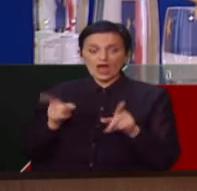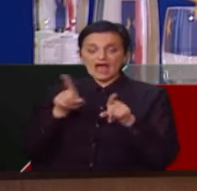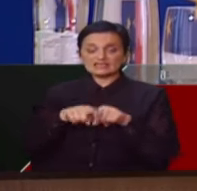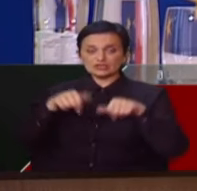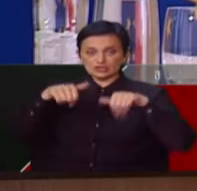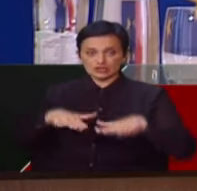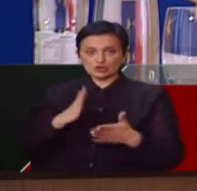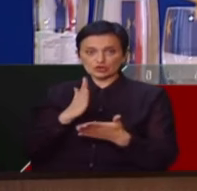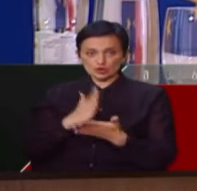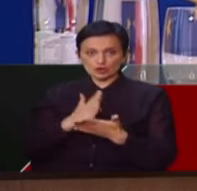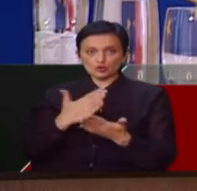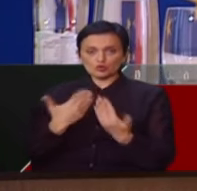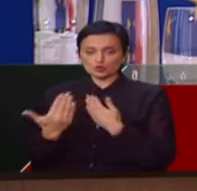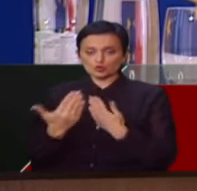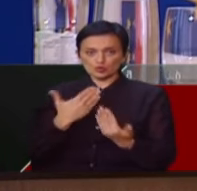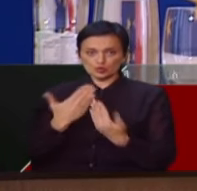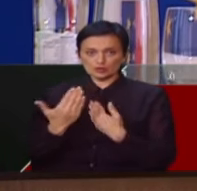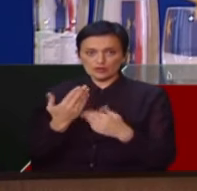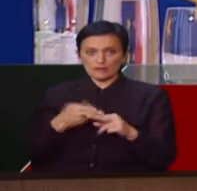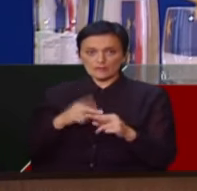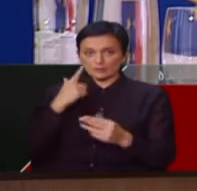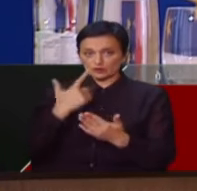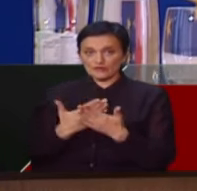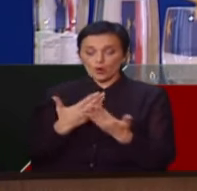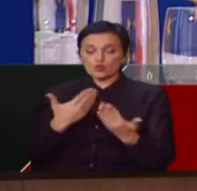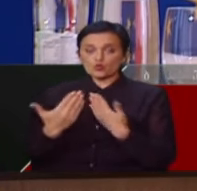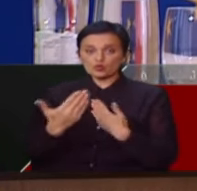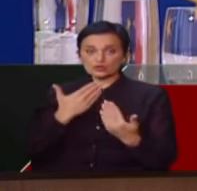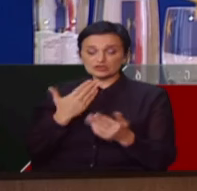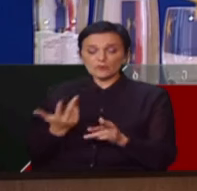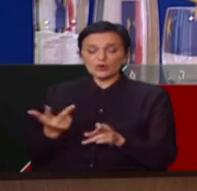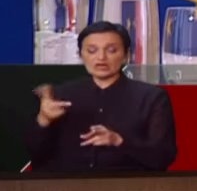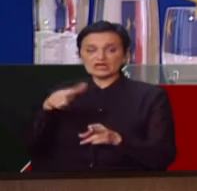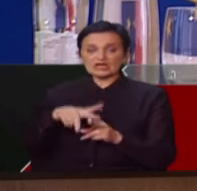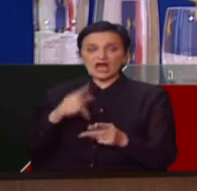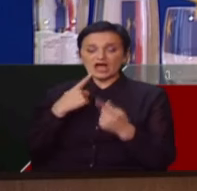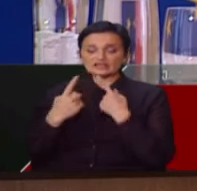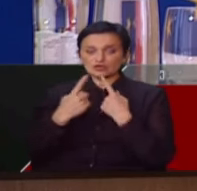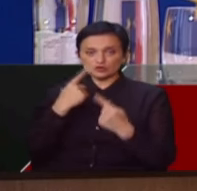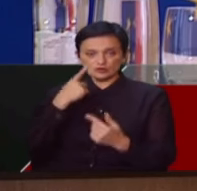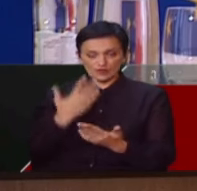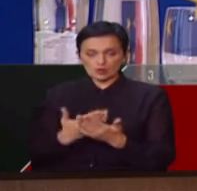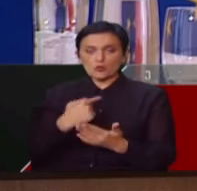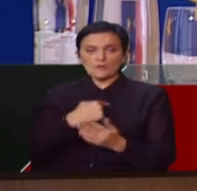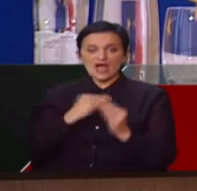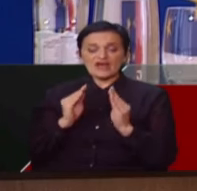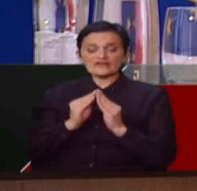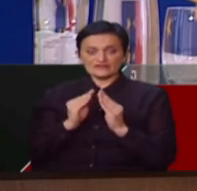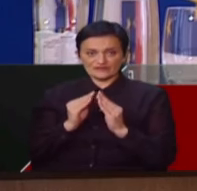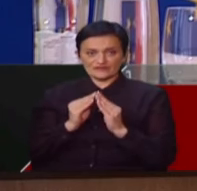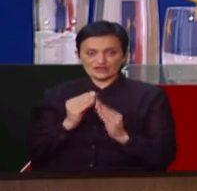გადაწყვეტილებები არის კონტრპროდუქტიული ამ თვალსაზრისით, ურთიერთობების გადატვირთვის თვალსაზრისით, თუმცა მე კვლავაც ვიტოვებ